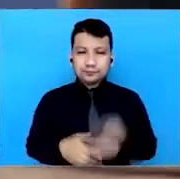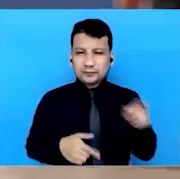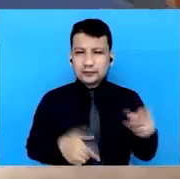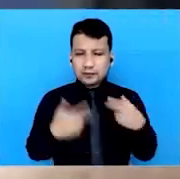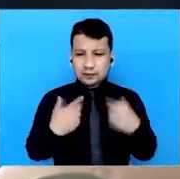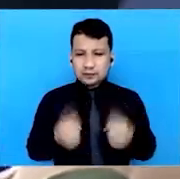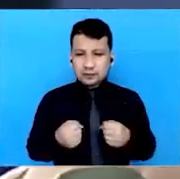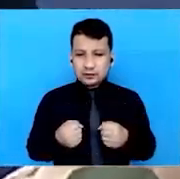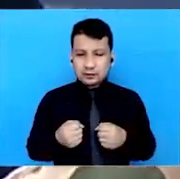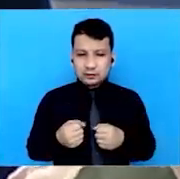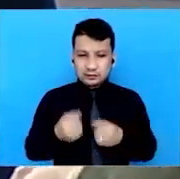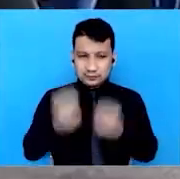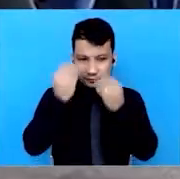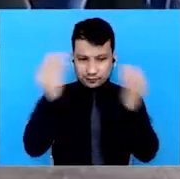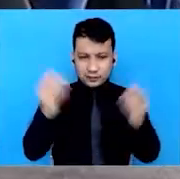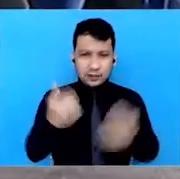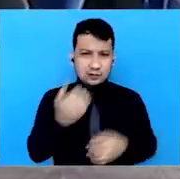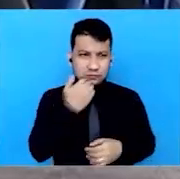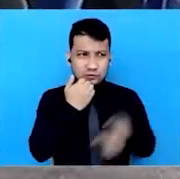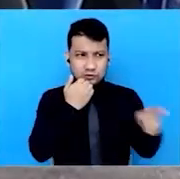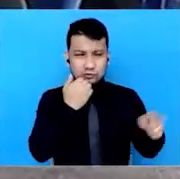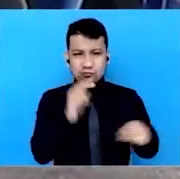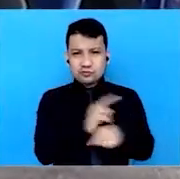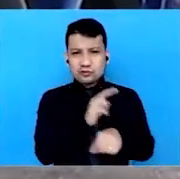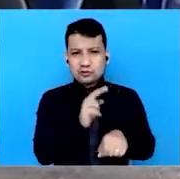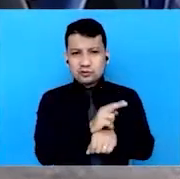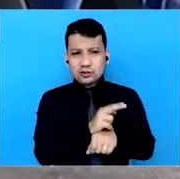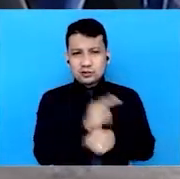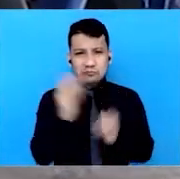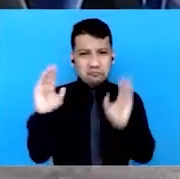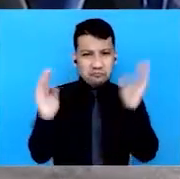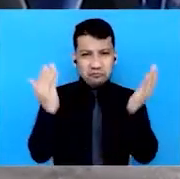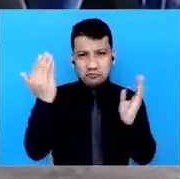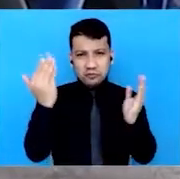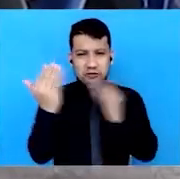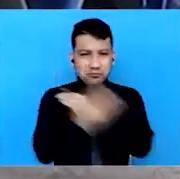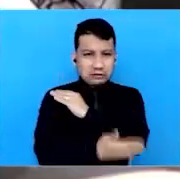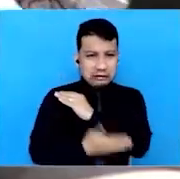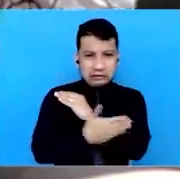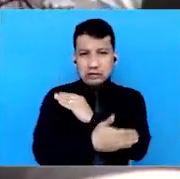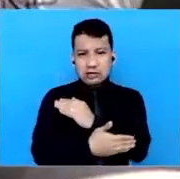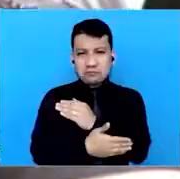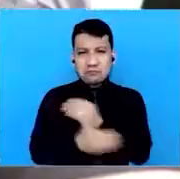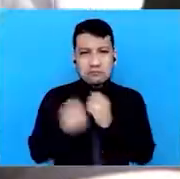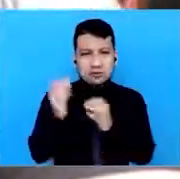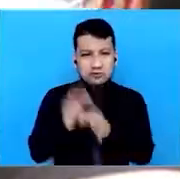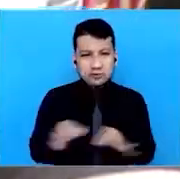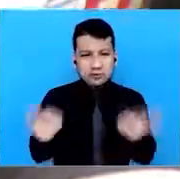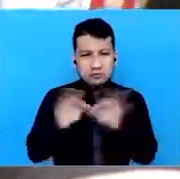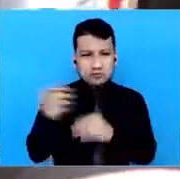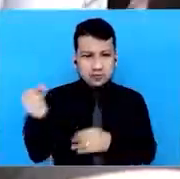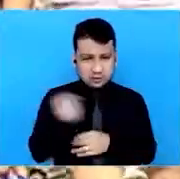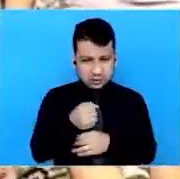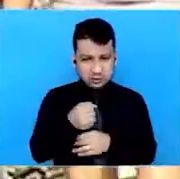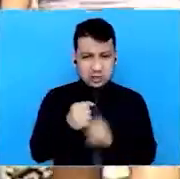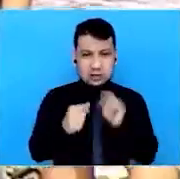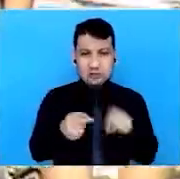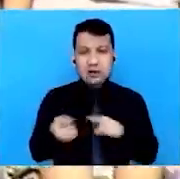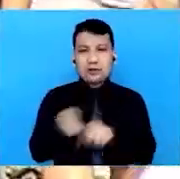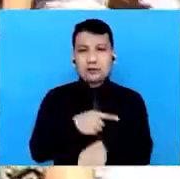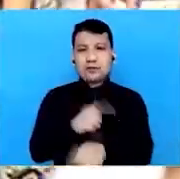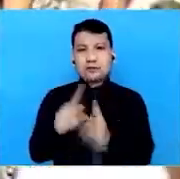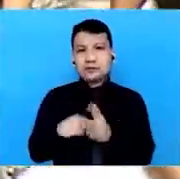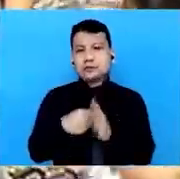Duque III, mali na ginamit ang mga yan sa pagkukumpara sa mga bansa. Mas mainam daw kung kinuha ang mga datos mula sa umpisa ng